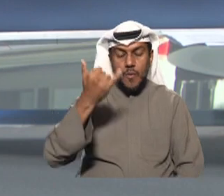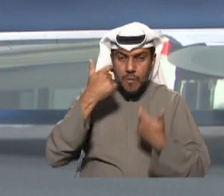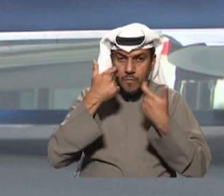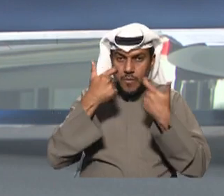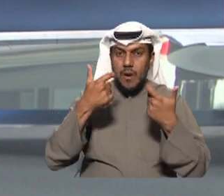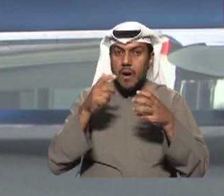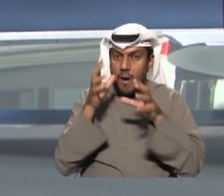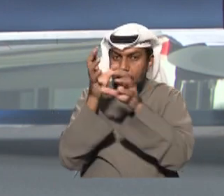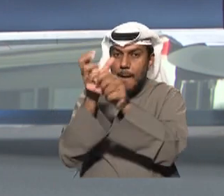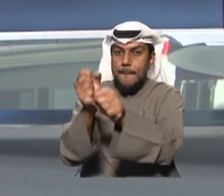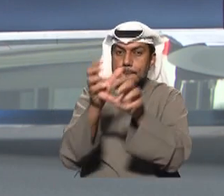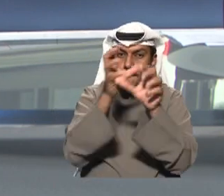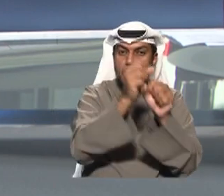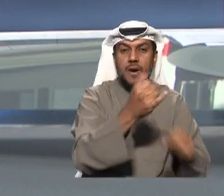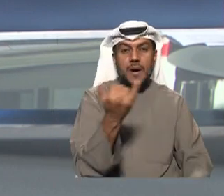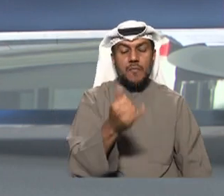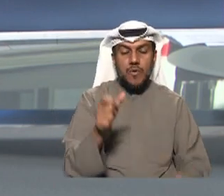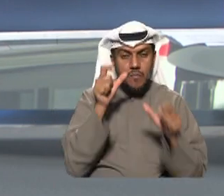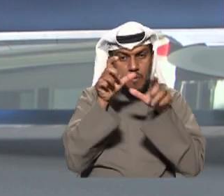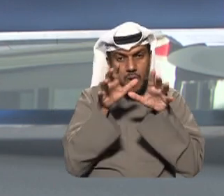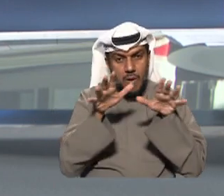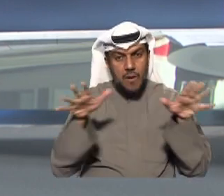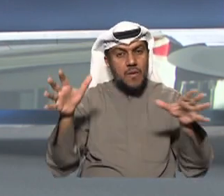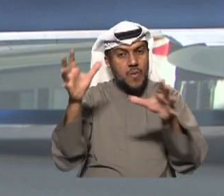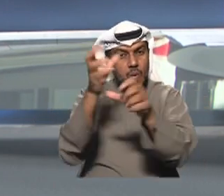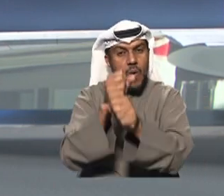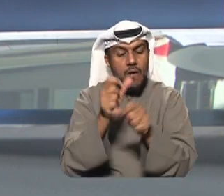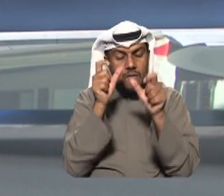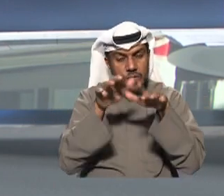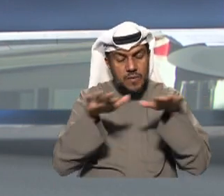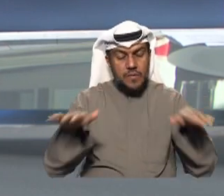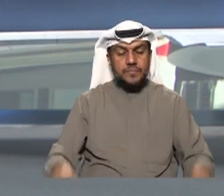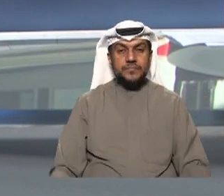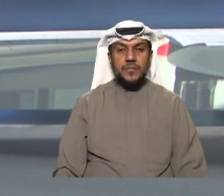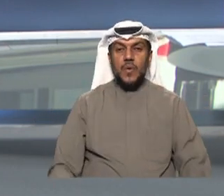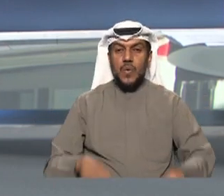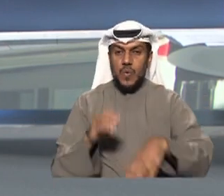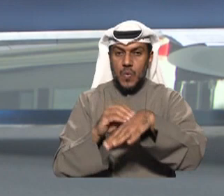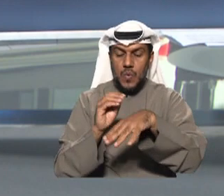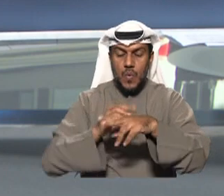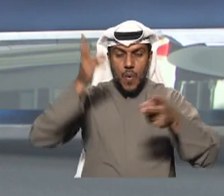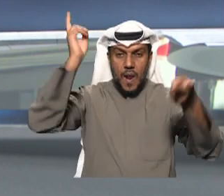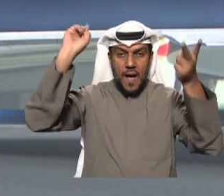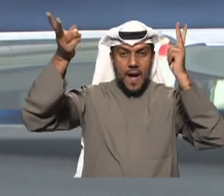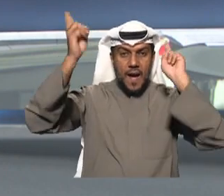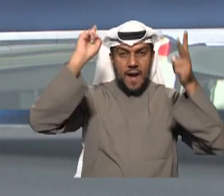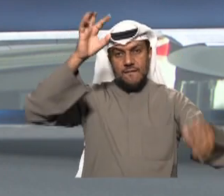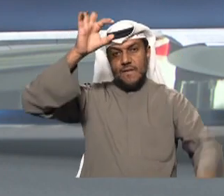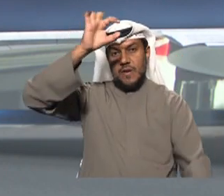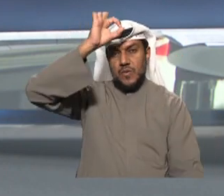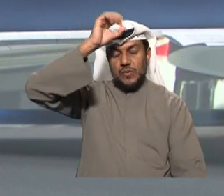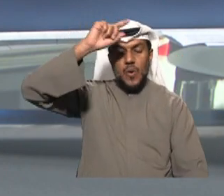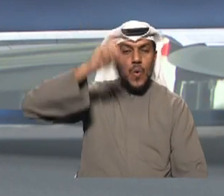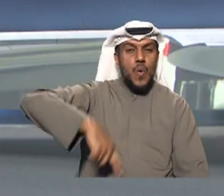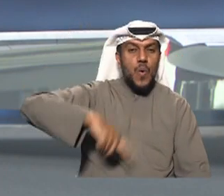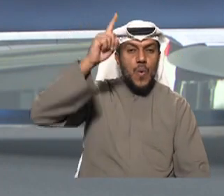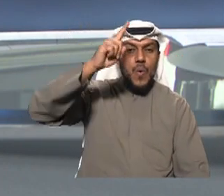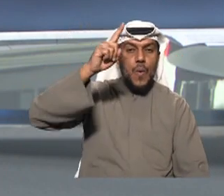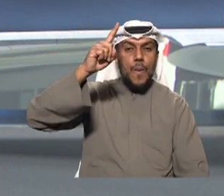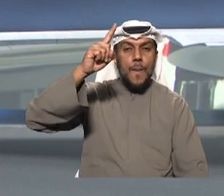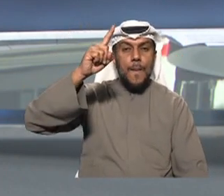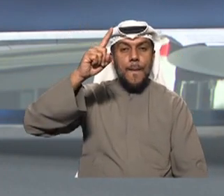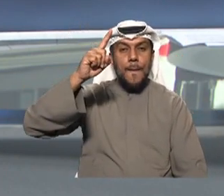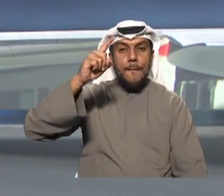وأمان مواطنيه. نعم، جاء ذلك في كلمة للنهام على هامش احتفال وزارة الداخلية بيوم الشرطة العربية